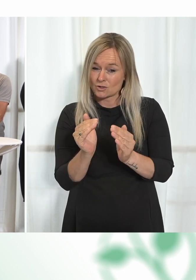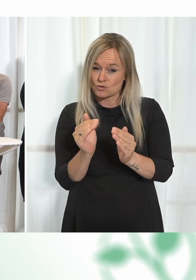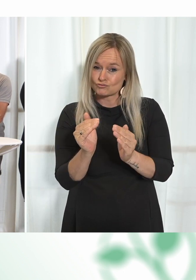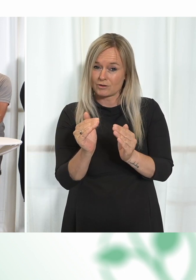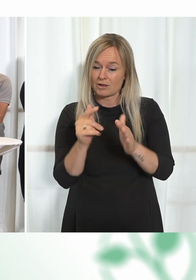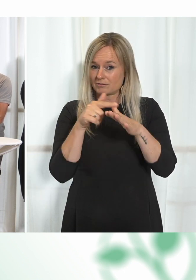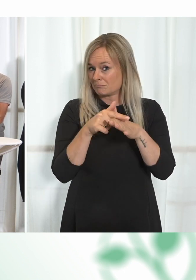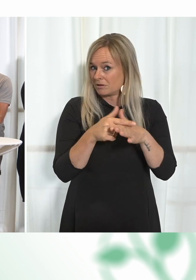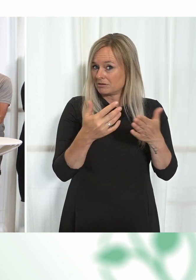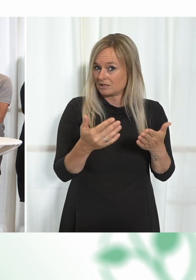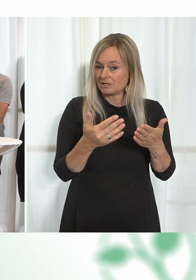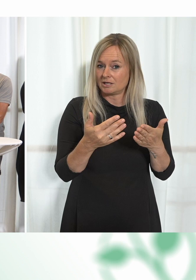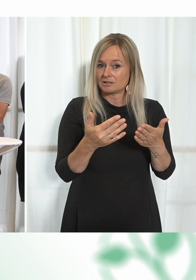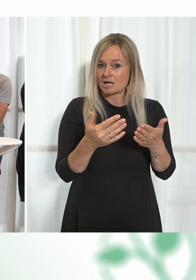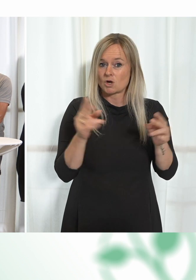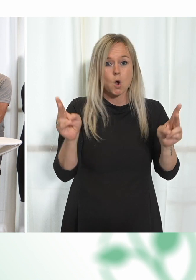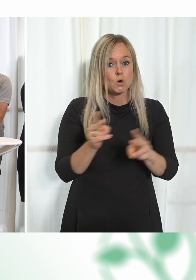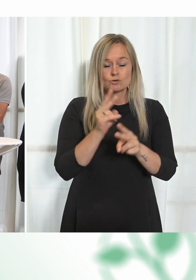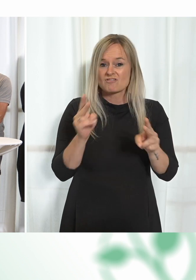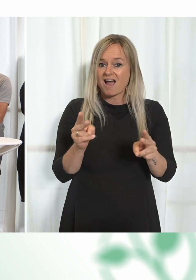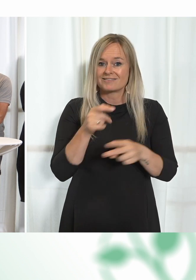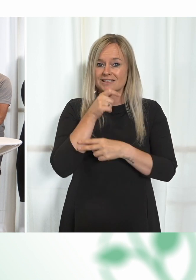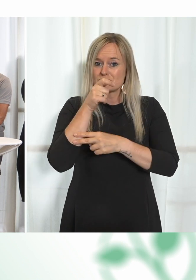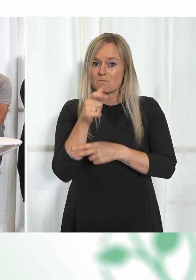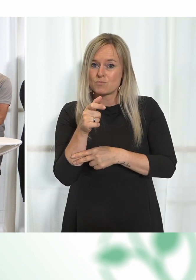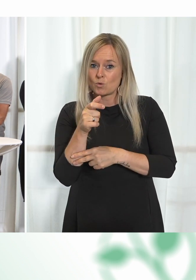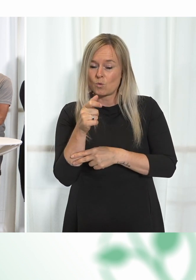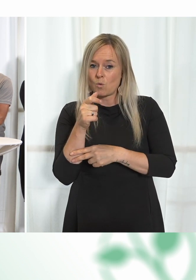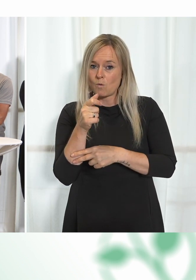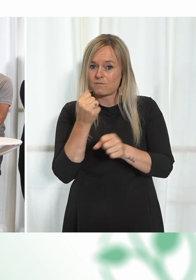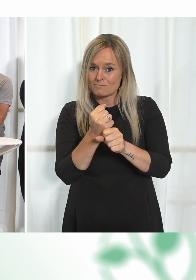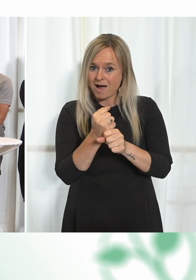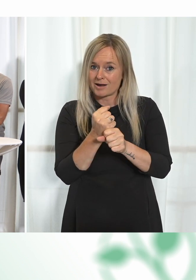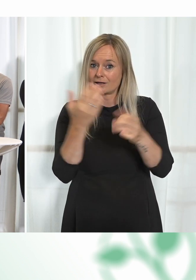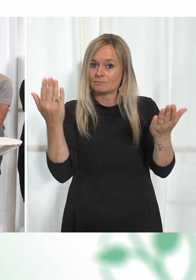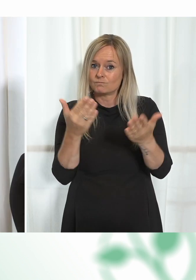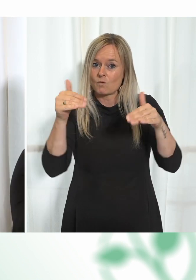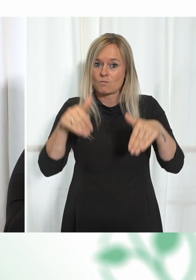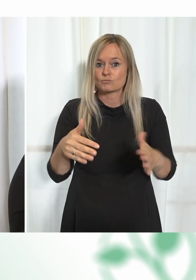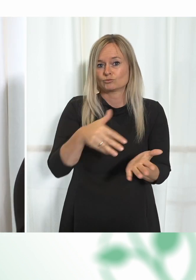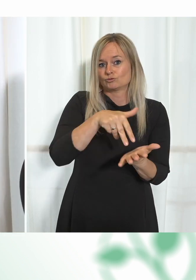eigentlich in keinem stehenden Beruf mehr integrierbar ist oder wäre. Und